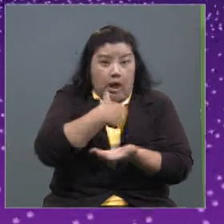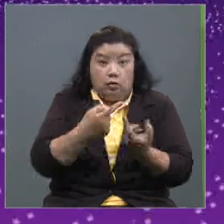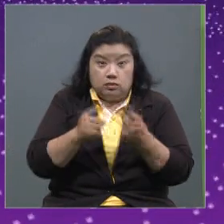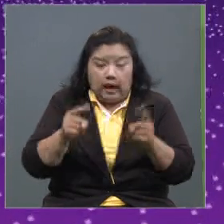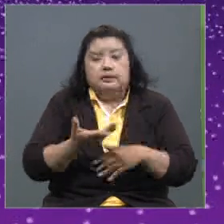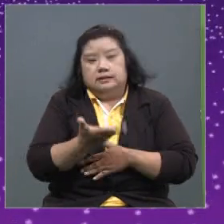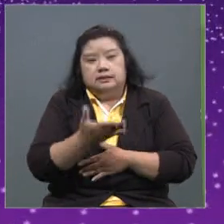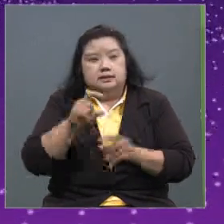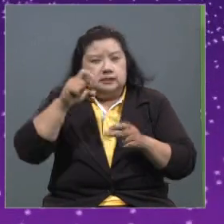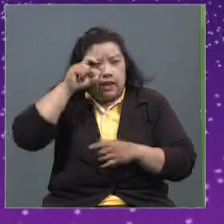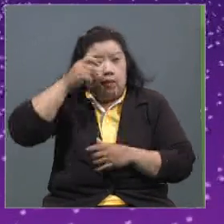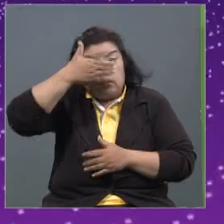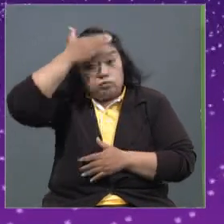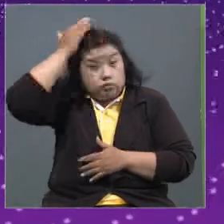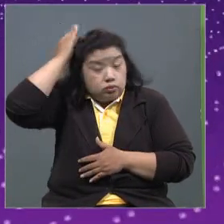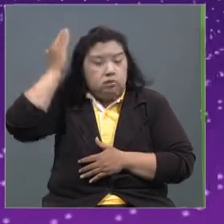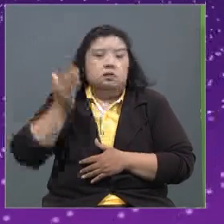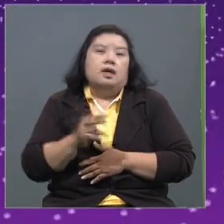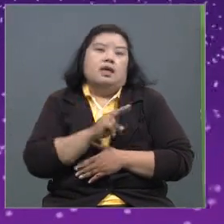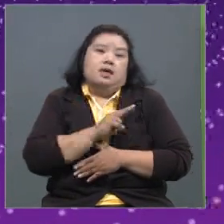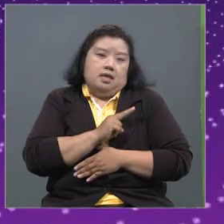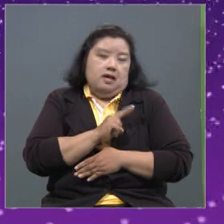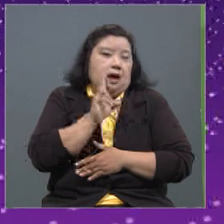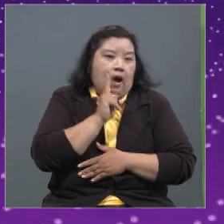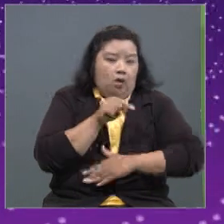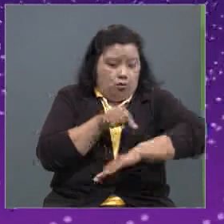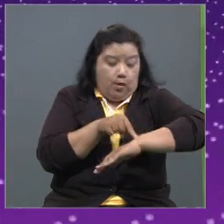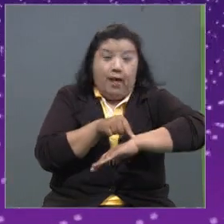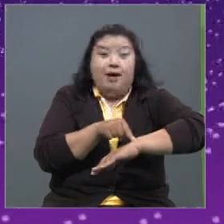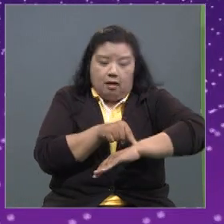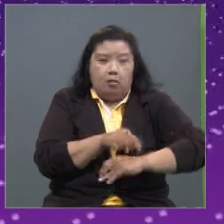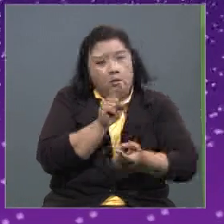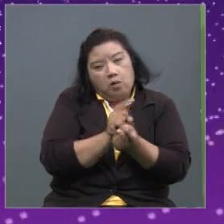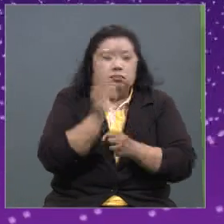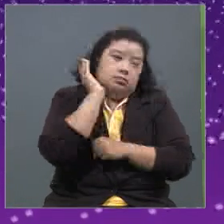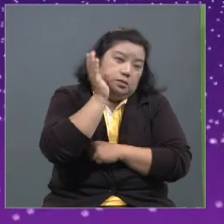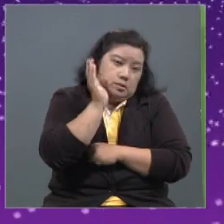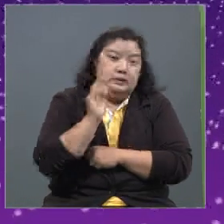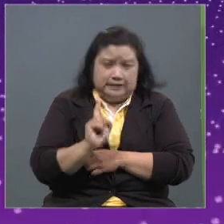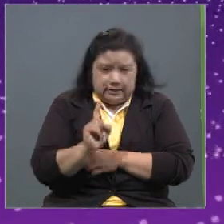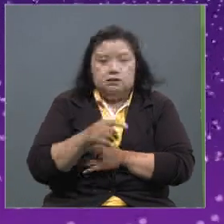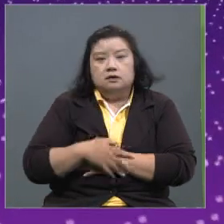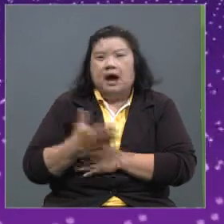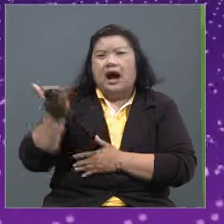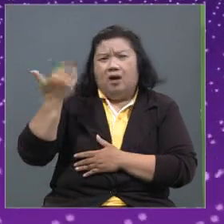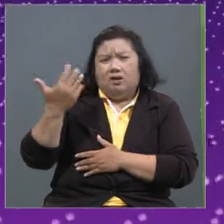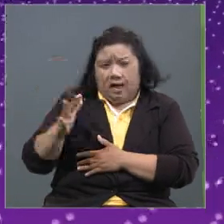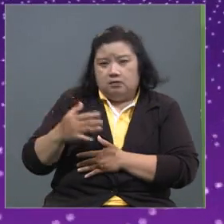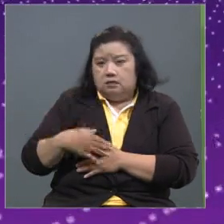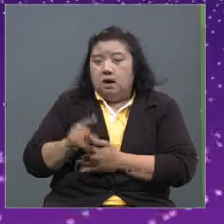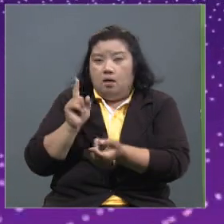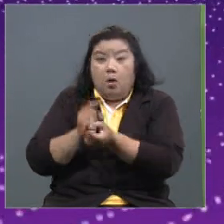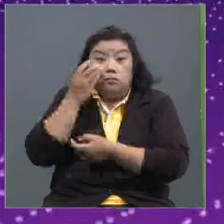งก่อนนักข่าวถามก็บอกว่าก็วันนี้จริงๆก็มาตามนัดน่ะนะเพียงแต่ว่าก่อนหน้านี้ก็เคยมาคุยกันที่ศาลนี่แหละเคยคุ